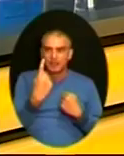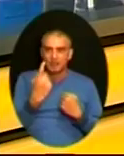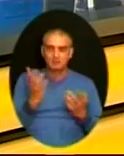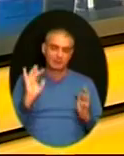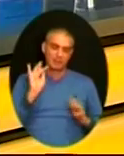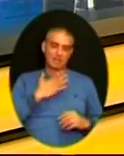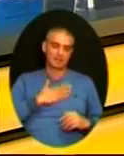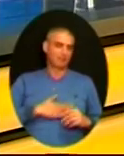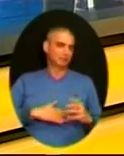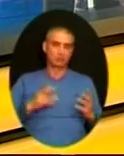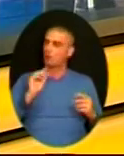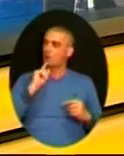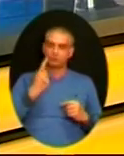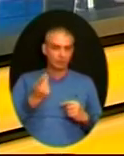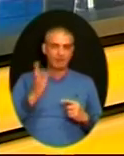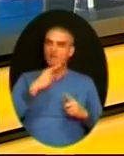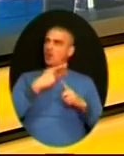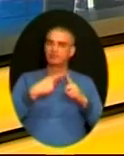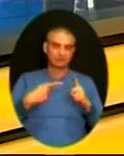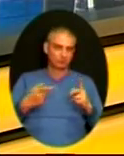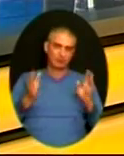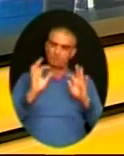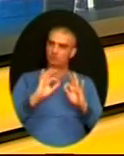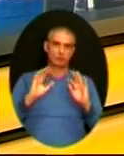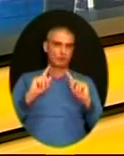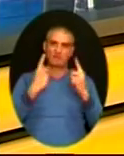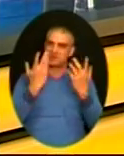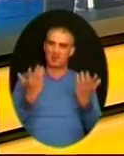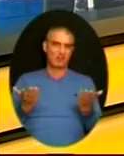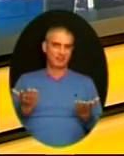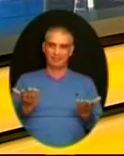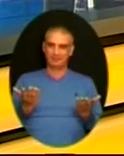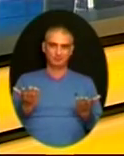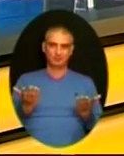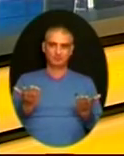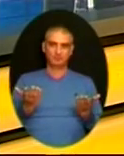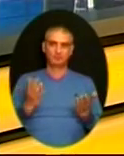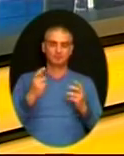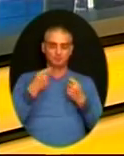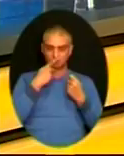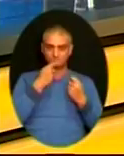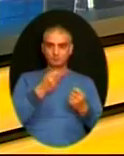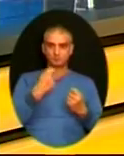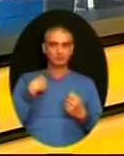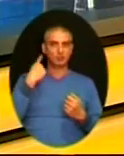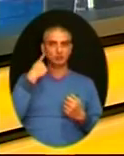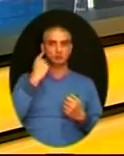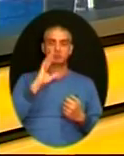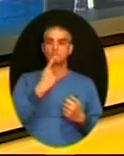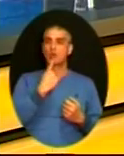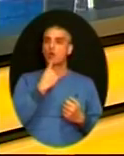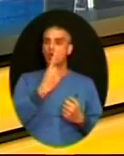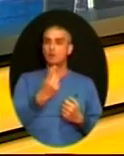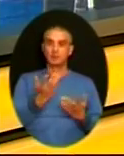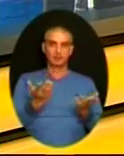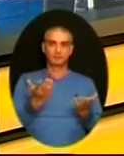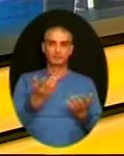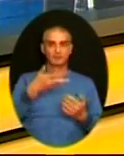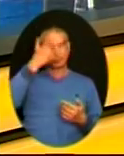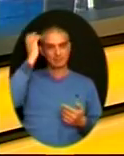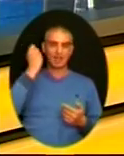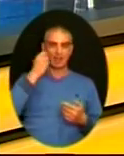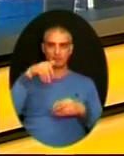שנה. ברור ולא עוד שנה. כן. ושום דבר לא יקרה בכוח, אז בוא נשמע באמת מה אומרים על